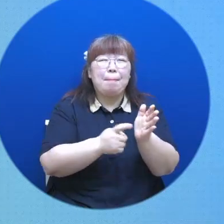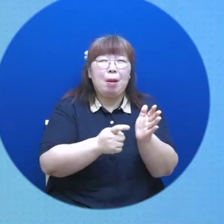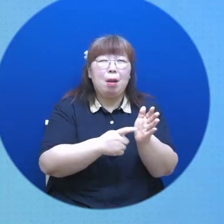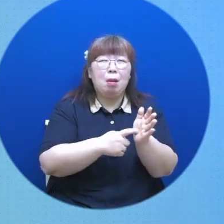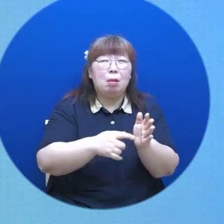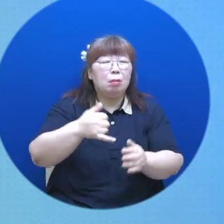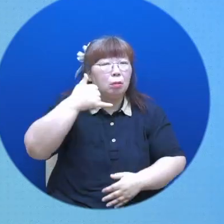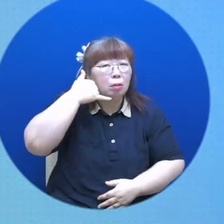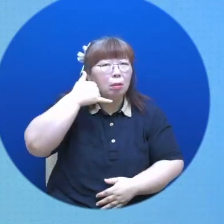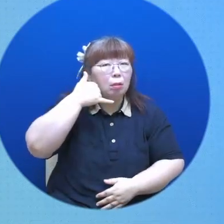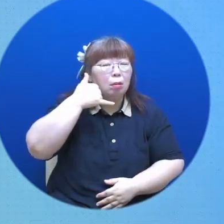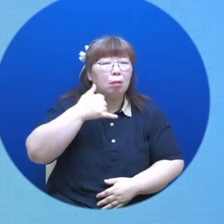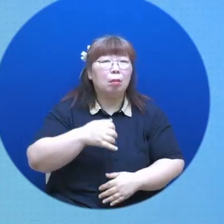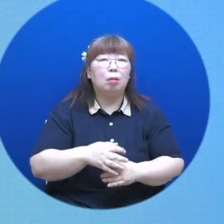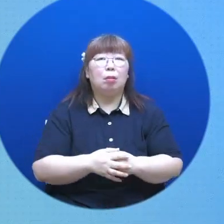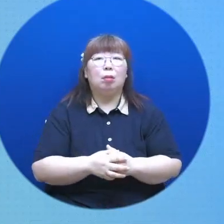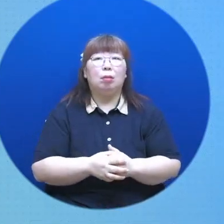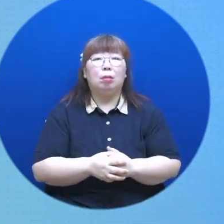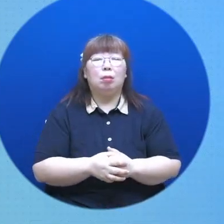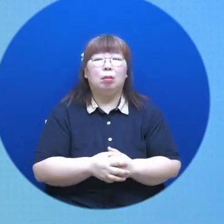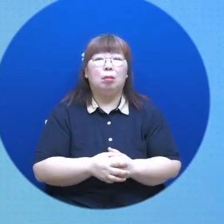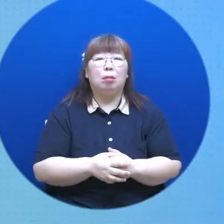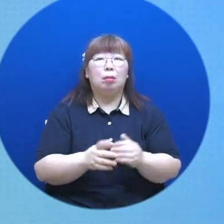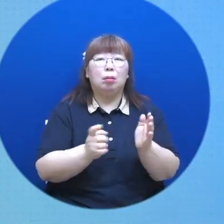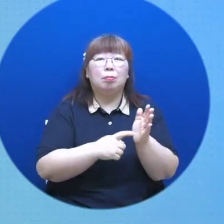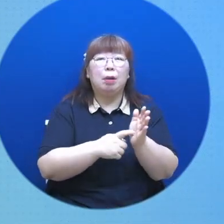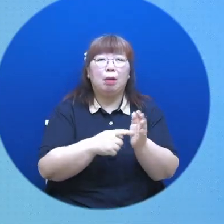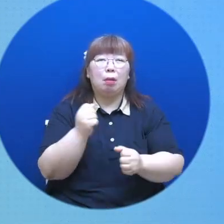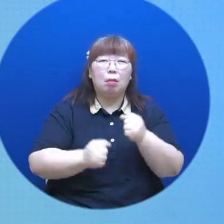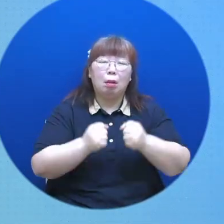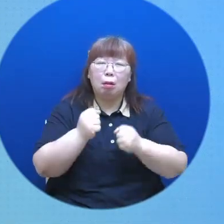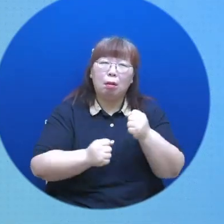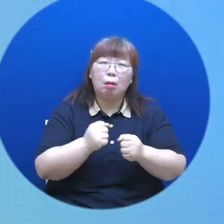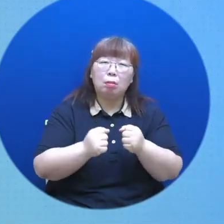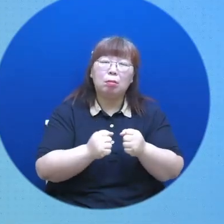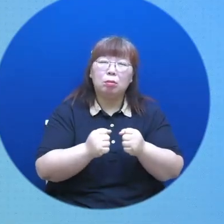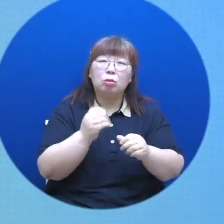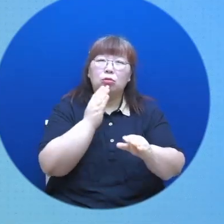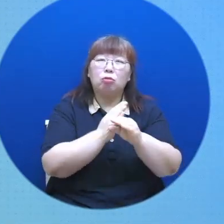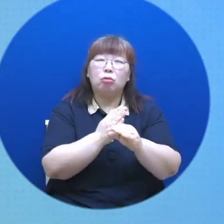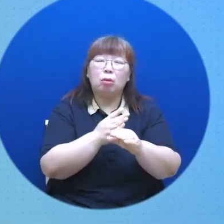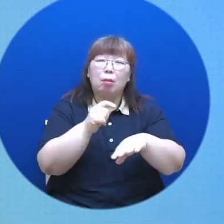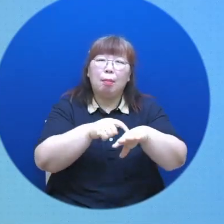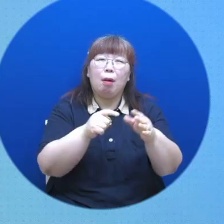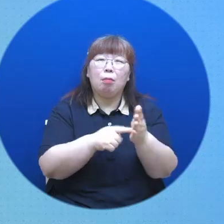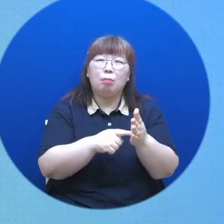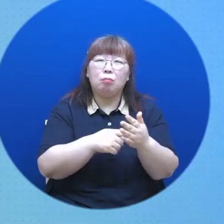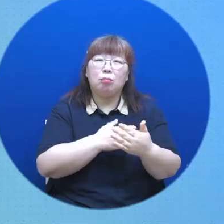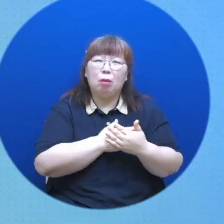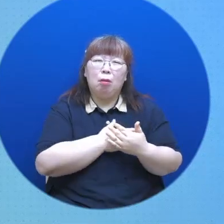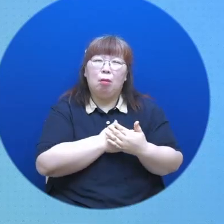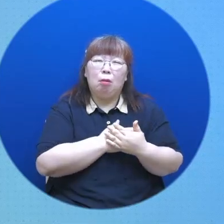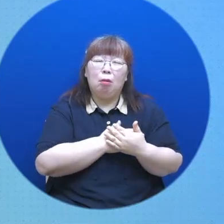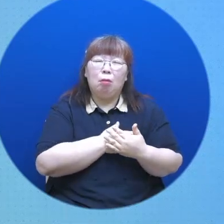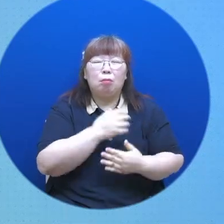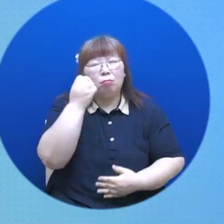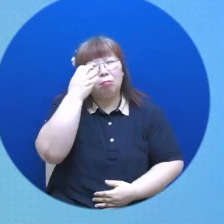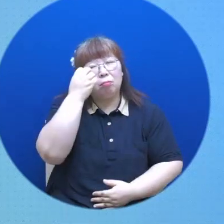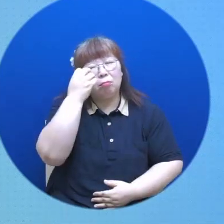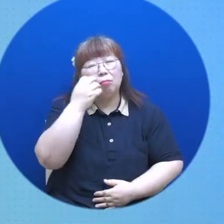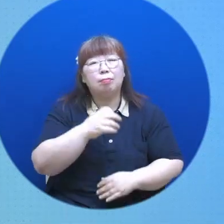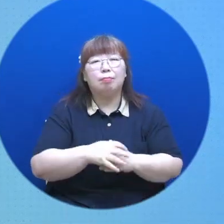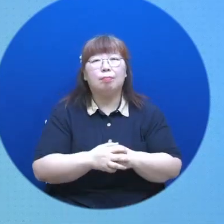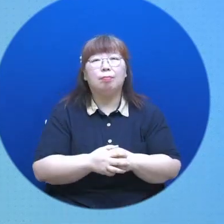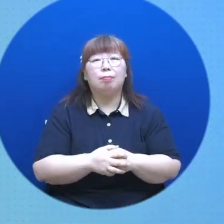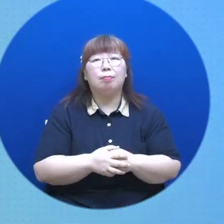전화를 받아달라고 연락이 왔습니다. 급하게 달려가는 길인데 뭔가 마음이 불길해요. 무슨 일이지? 그리고